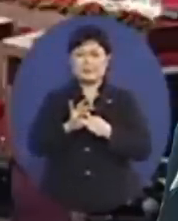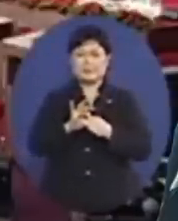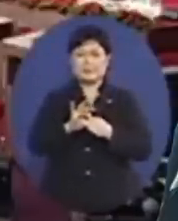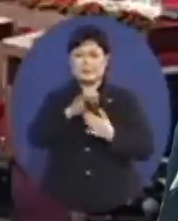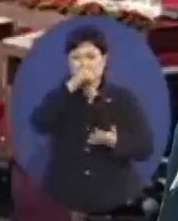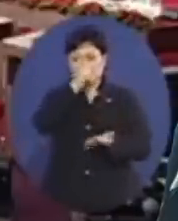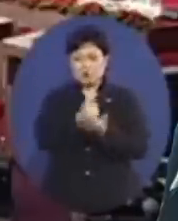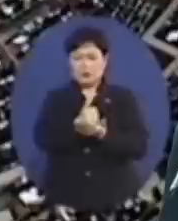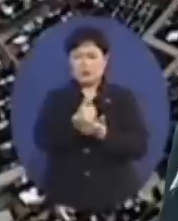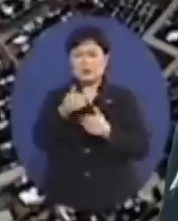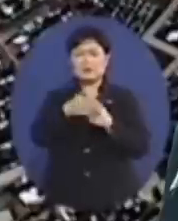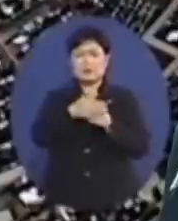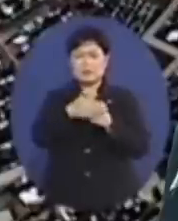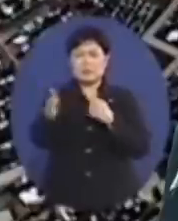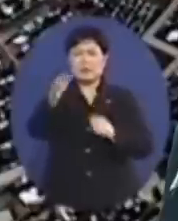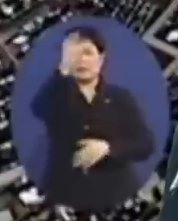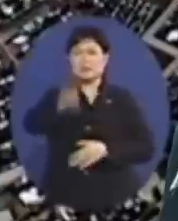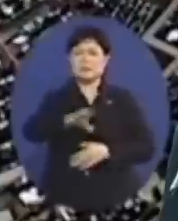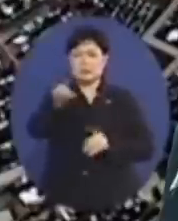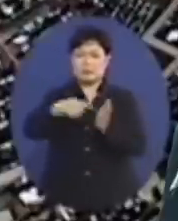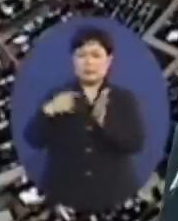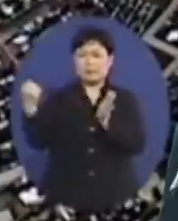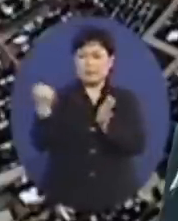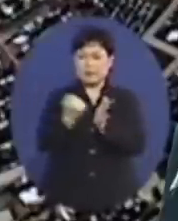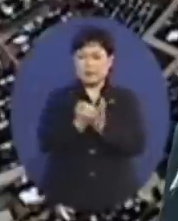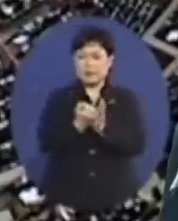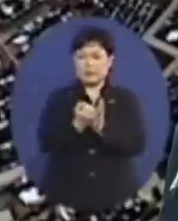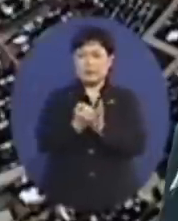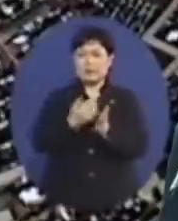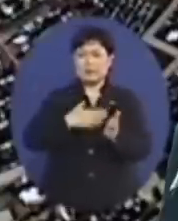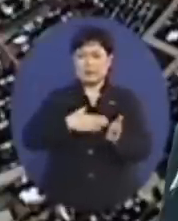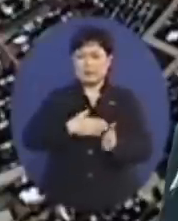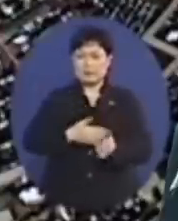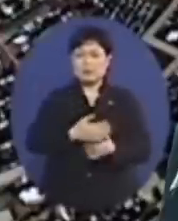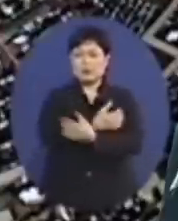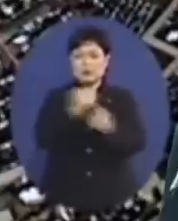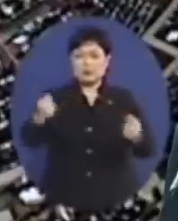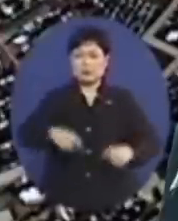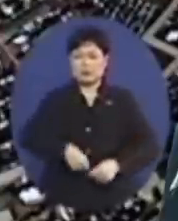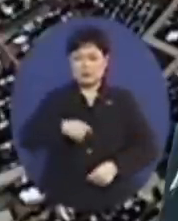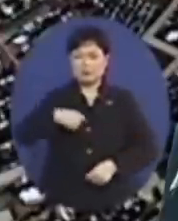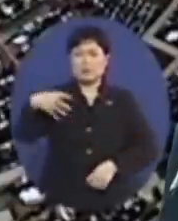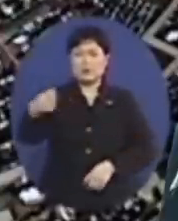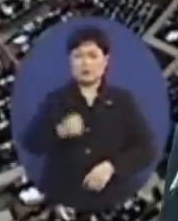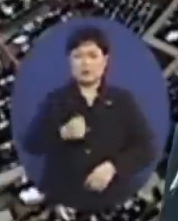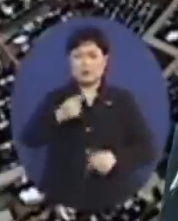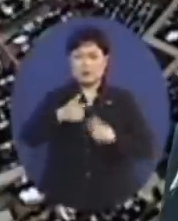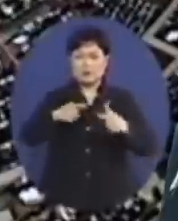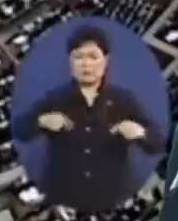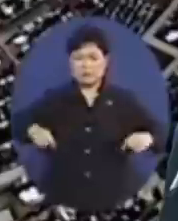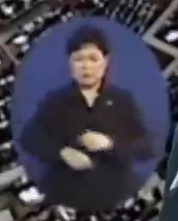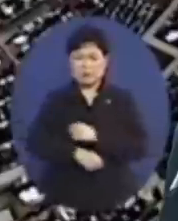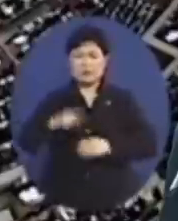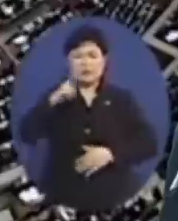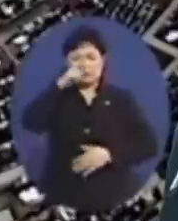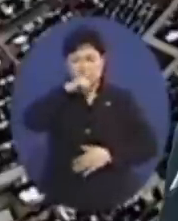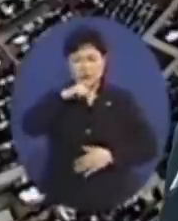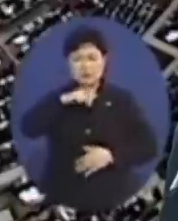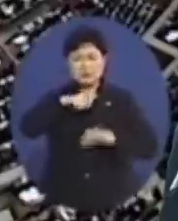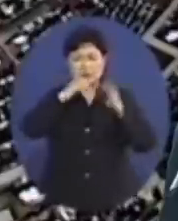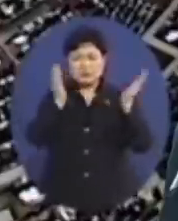죄를 위해서 십자가에 못 박혔다. 나는 용서와 의로움을 얻었다. 예수님이 나의 불의와 추악을 위해 십자가에 못 박혀서